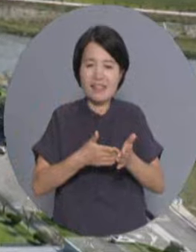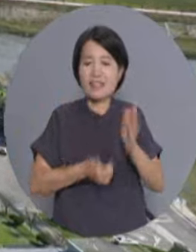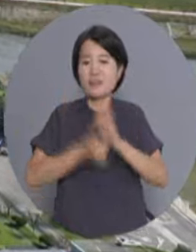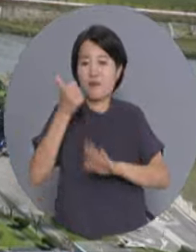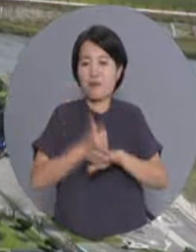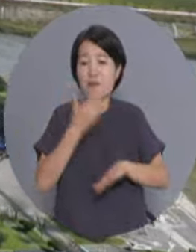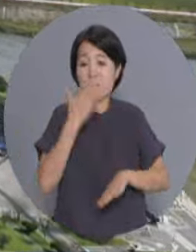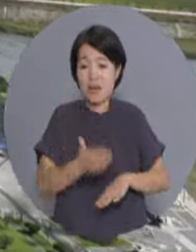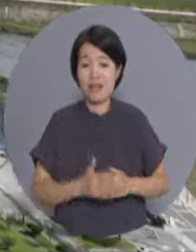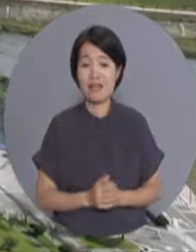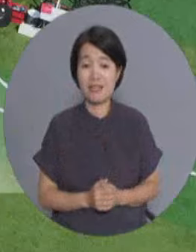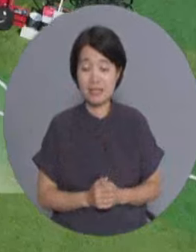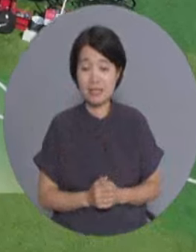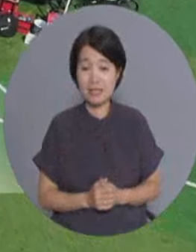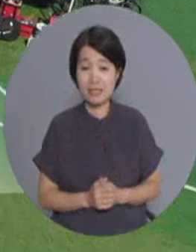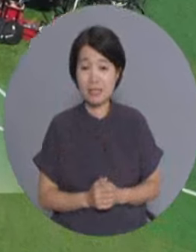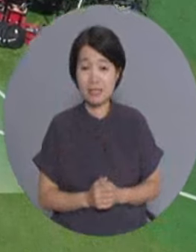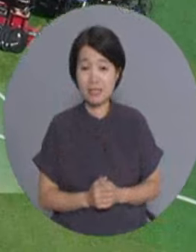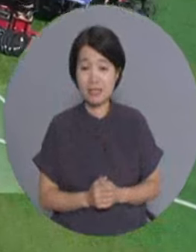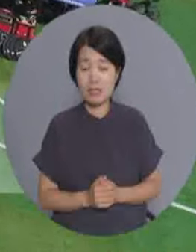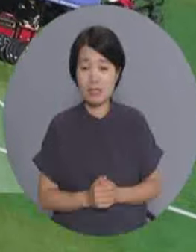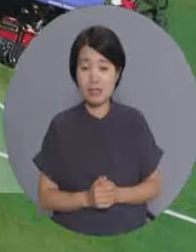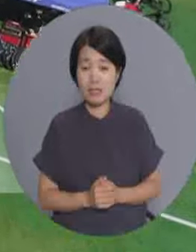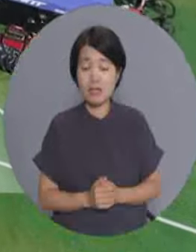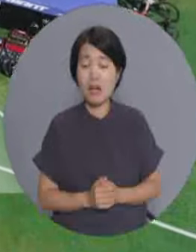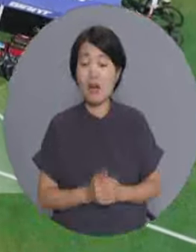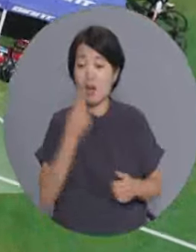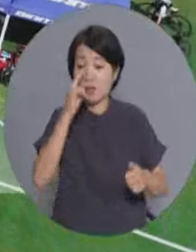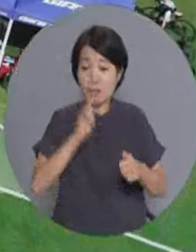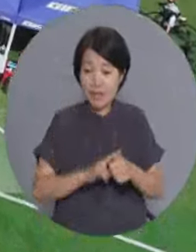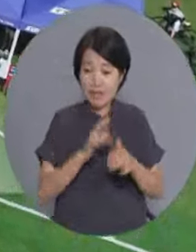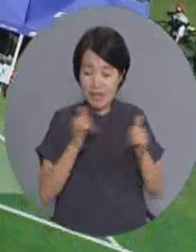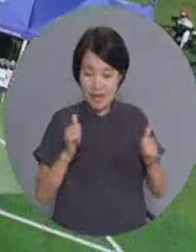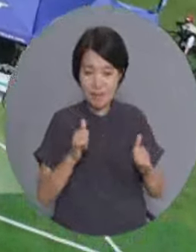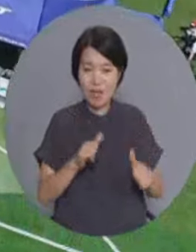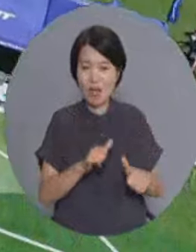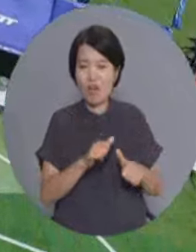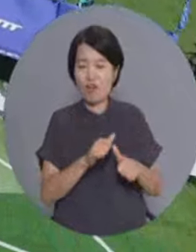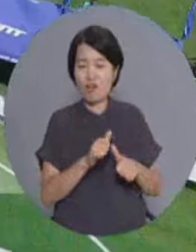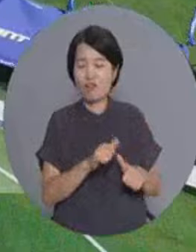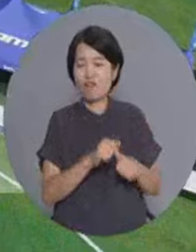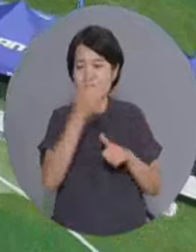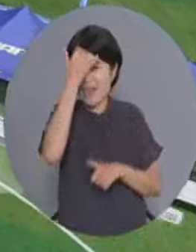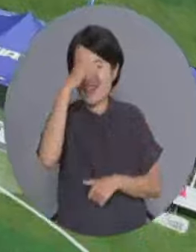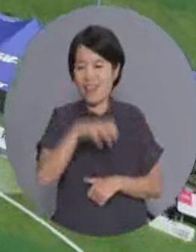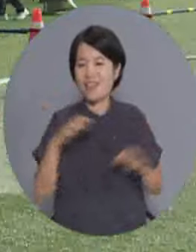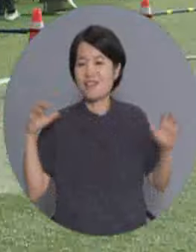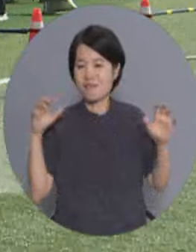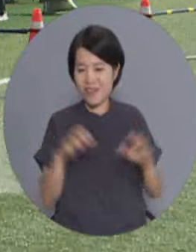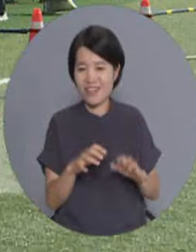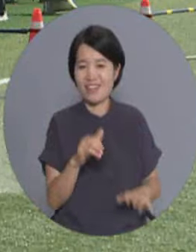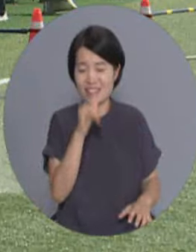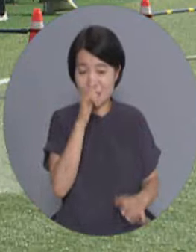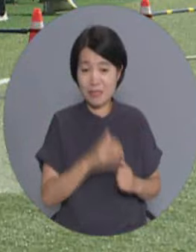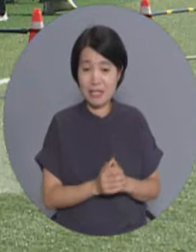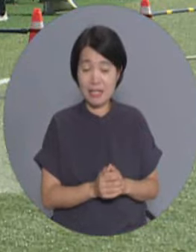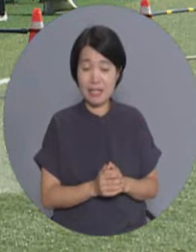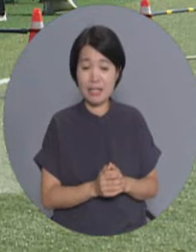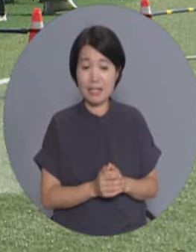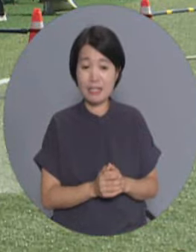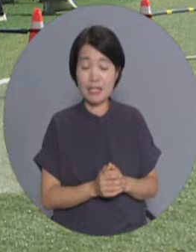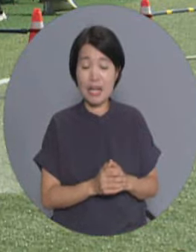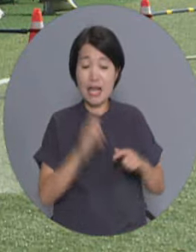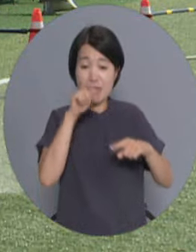인간의 한계를 극복하는 현실판 아이언맨들이 다시 구례에 집결했습니다. 선수 등록을 위해